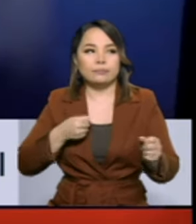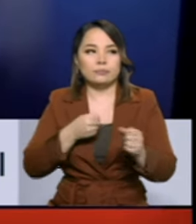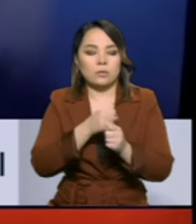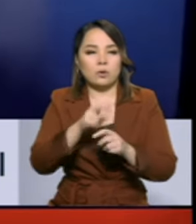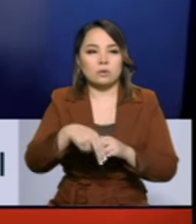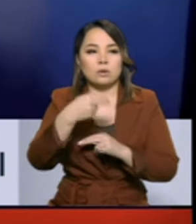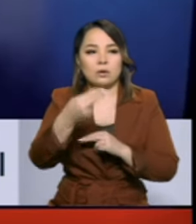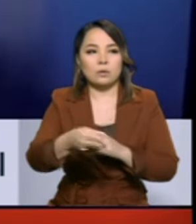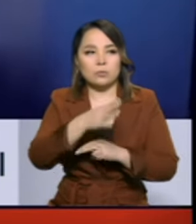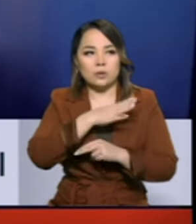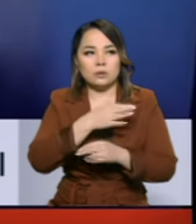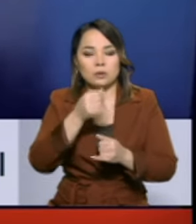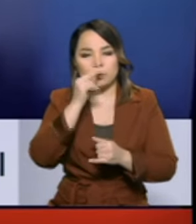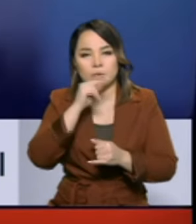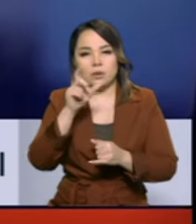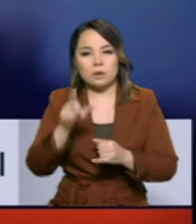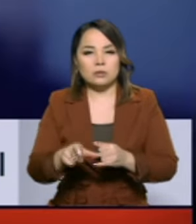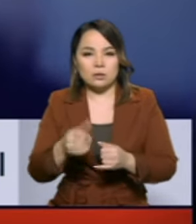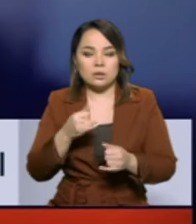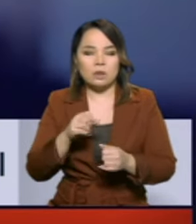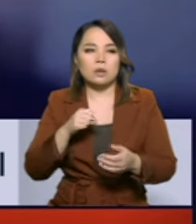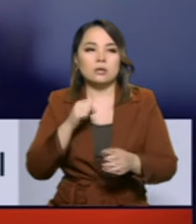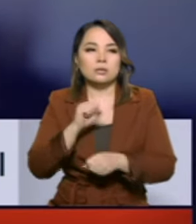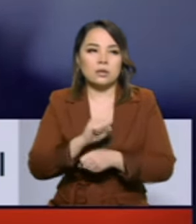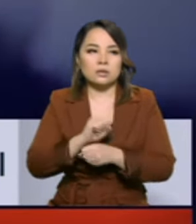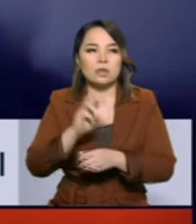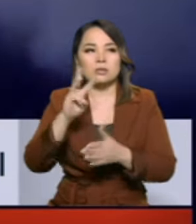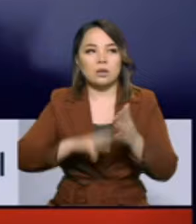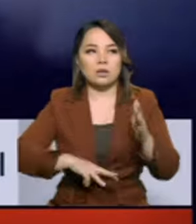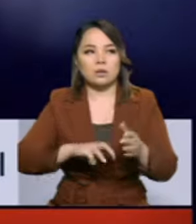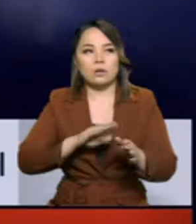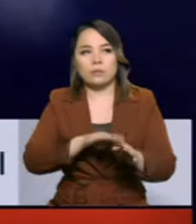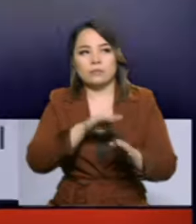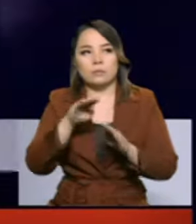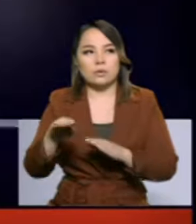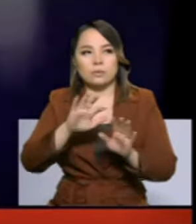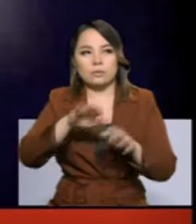Күдікті ұсталып, автокөлік айып тұраққа қойылды. Тергеу амалдары жүргізіліп жатыр.